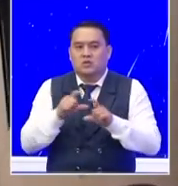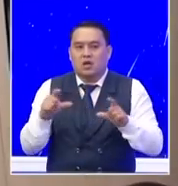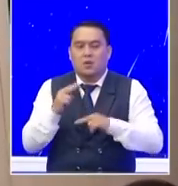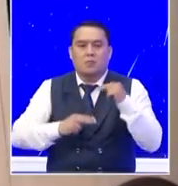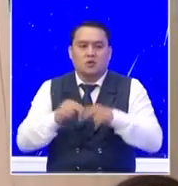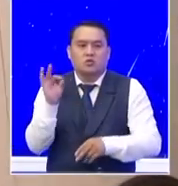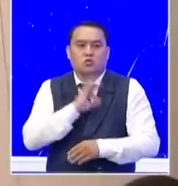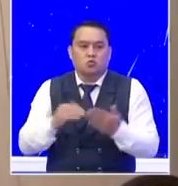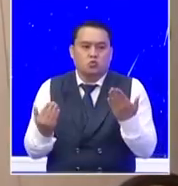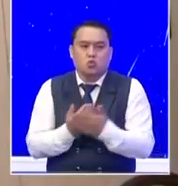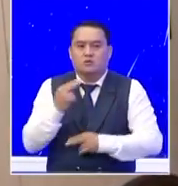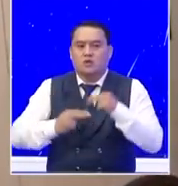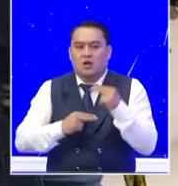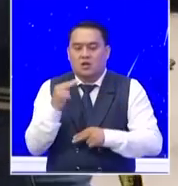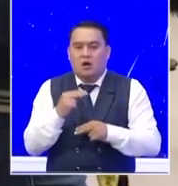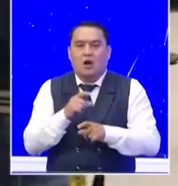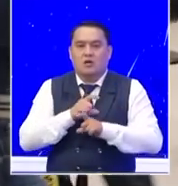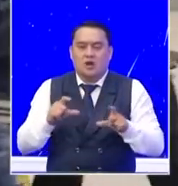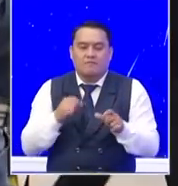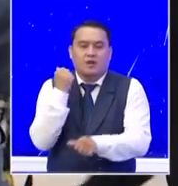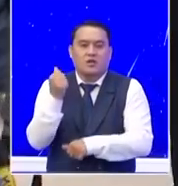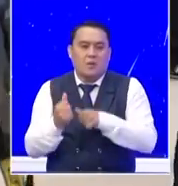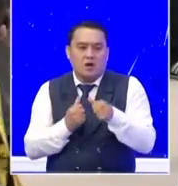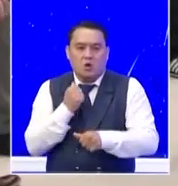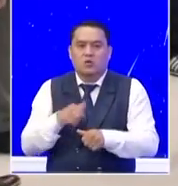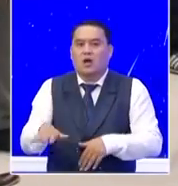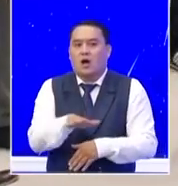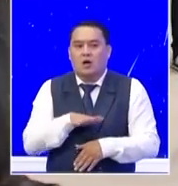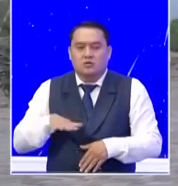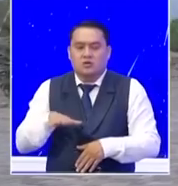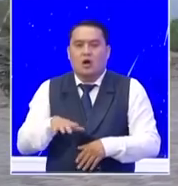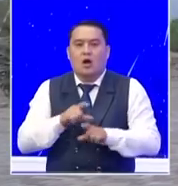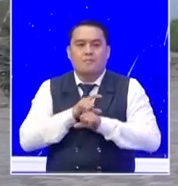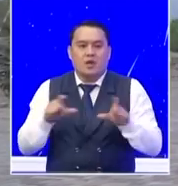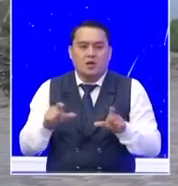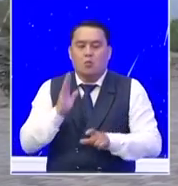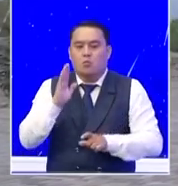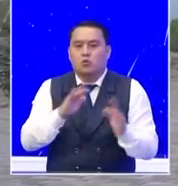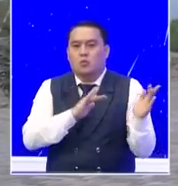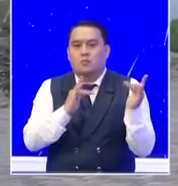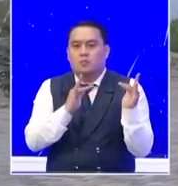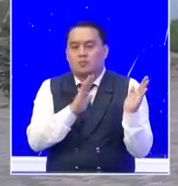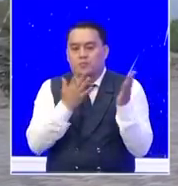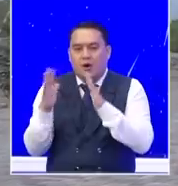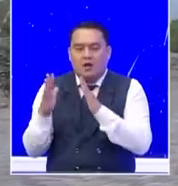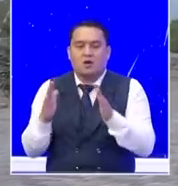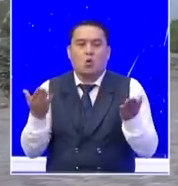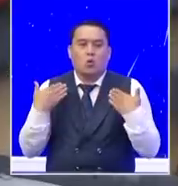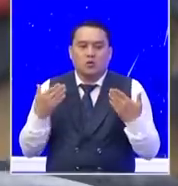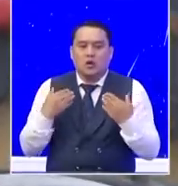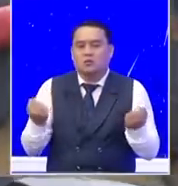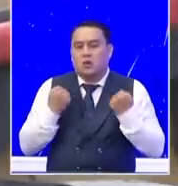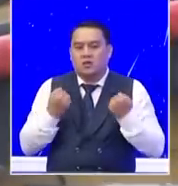с применением современных строительных и отделочных материалов. А на территории самого объекта раскинется парк отдыха, спортивные и